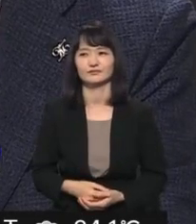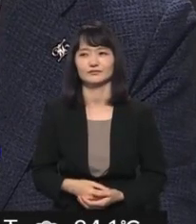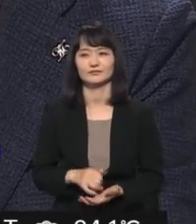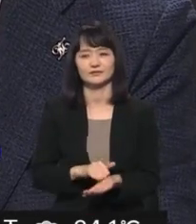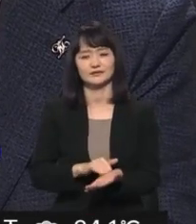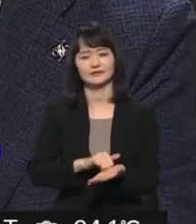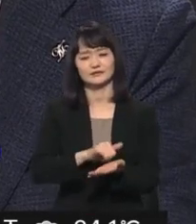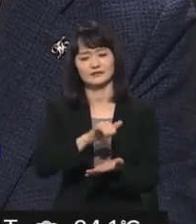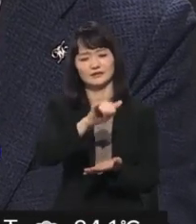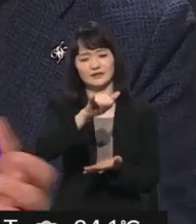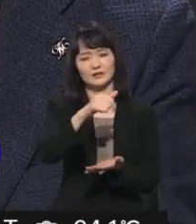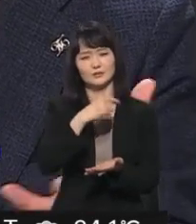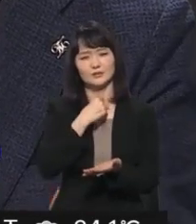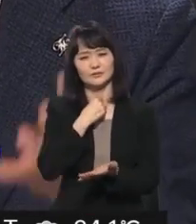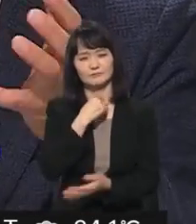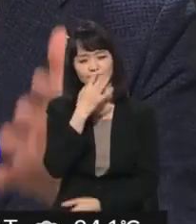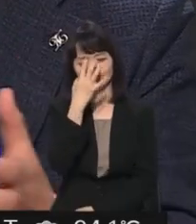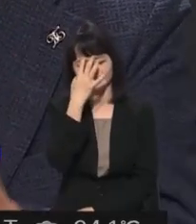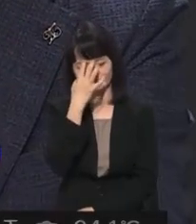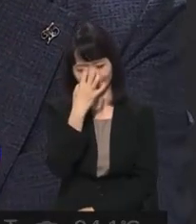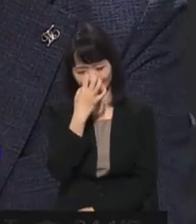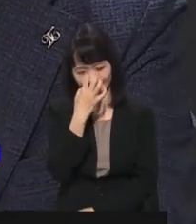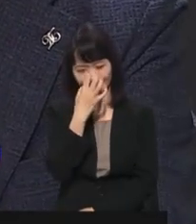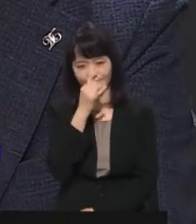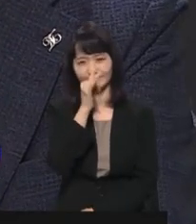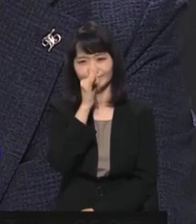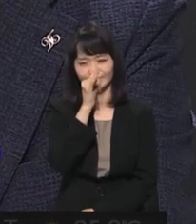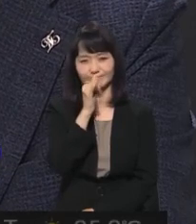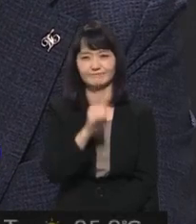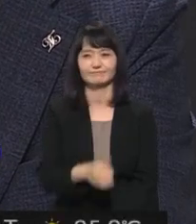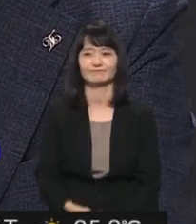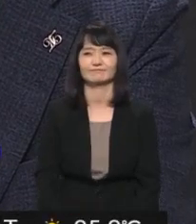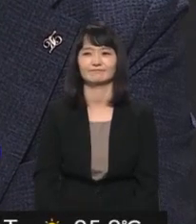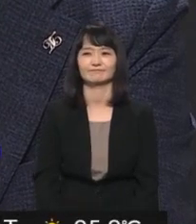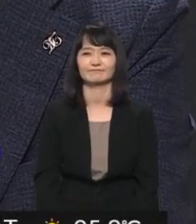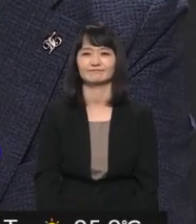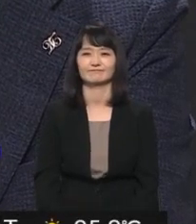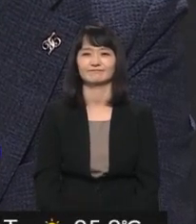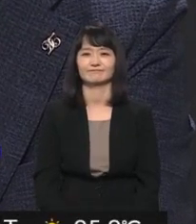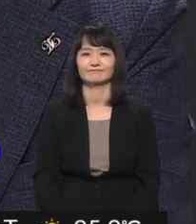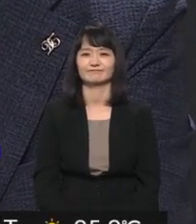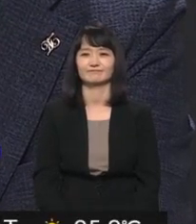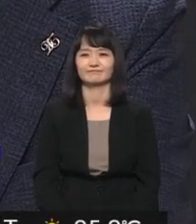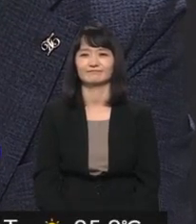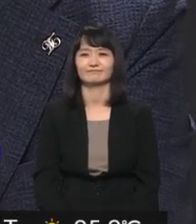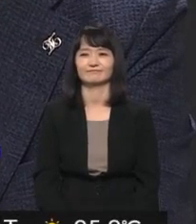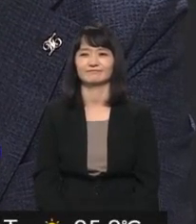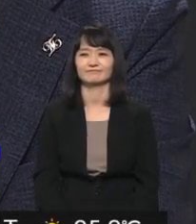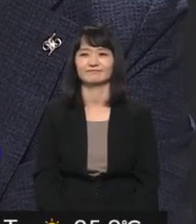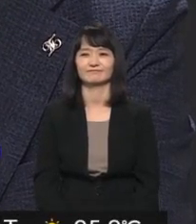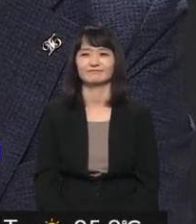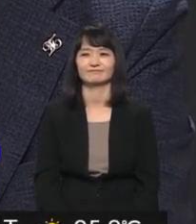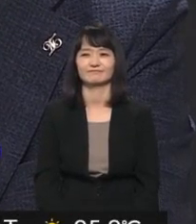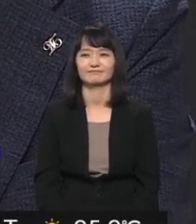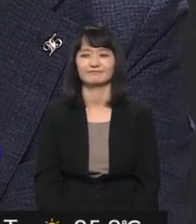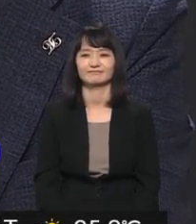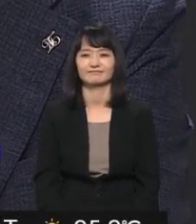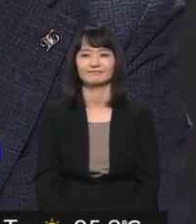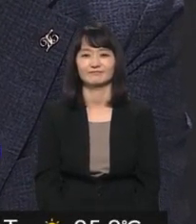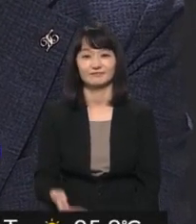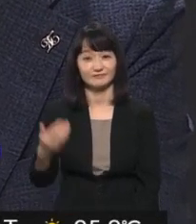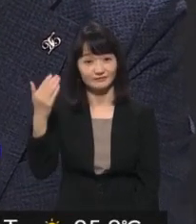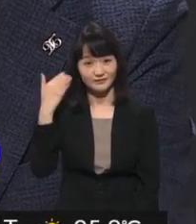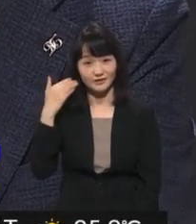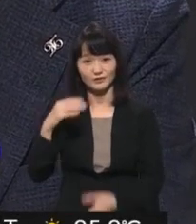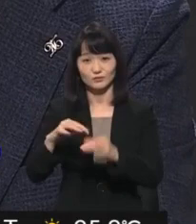우울증 나와 이렇게 뜻 다시 돌아온다 그래요 웬만 해도 그럴 텐데 어 전 국민의 이미 최고 이어